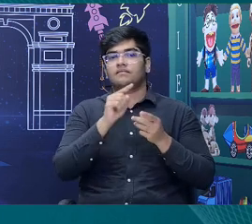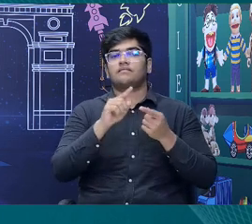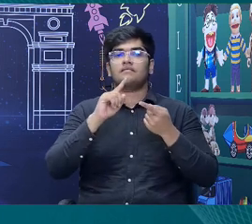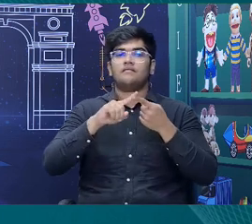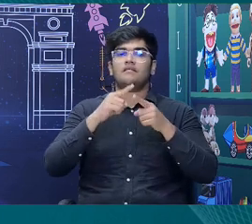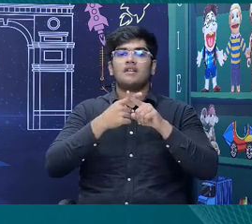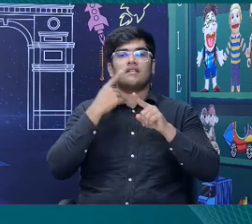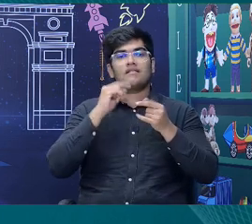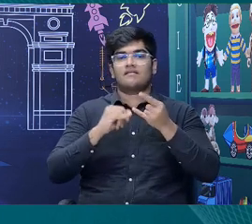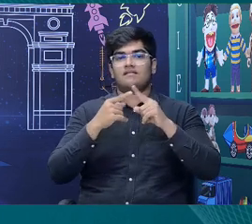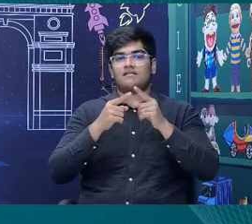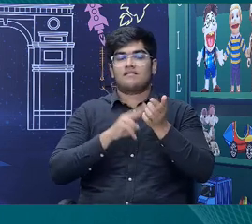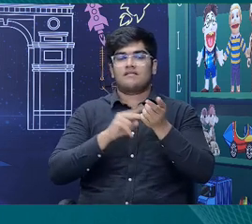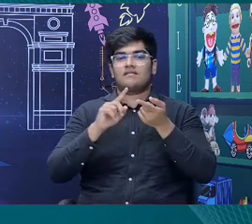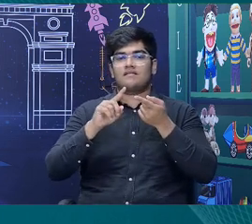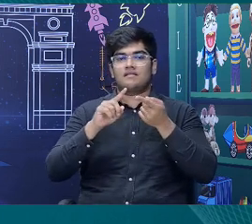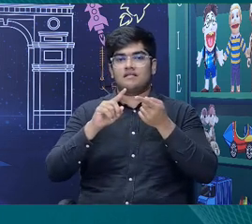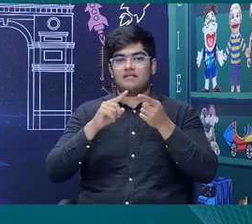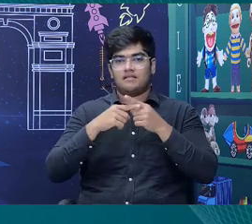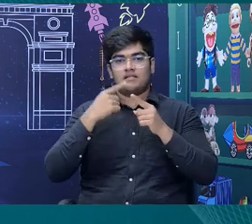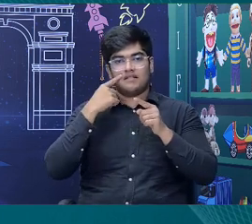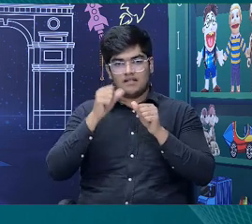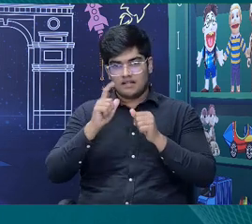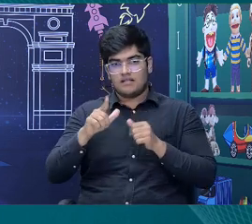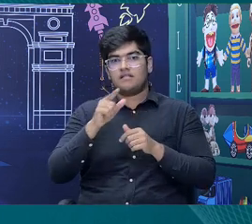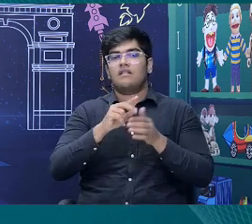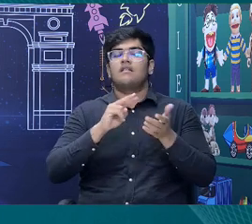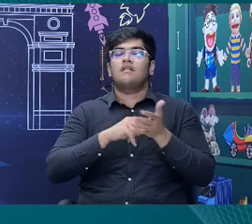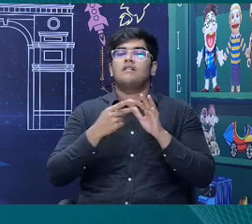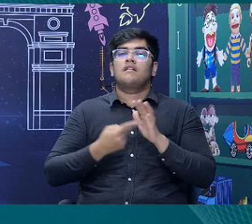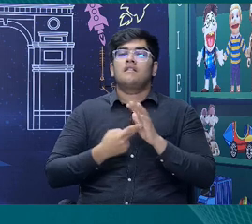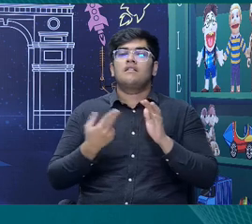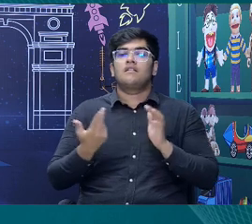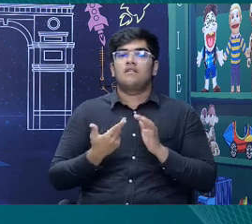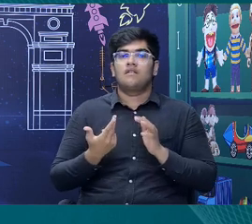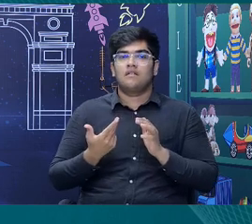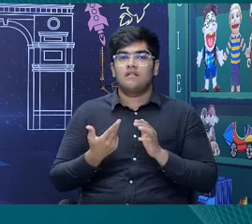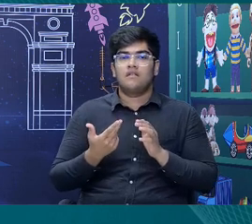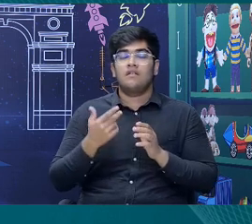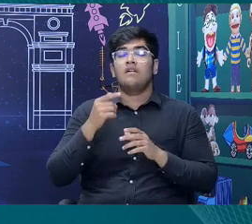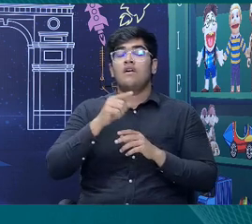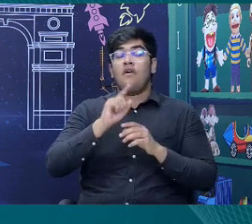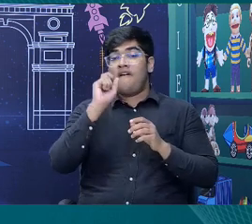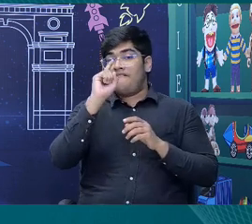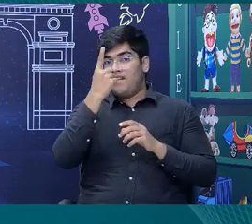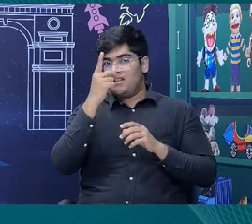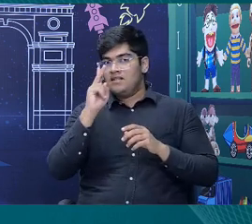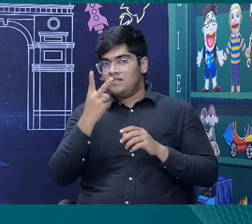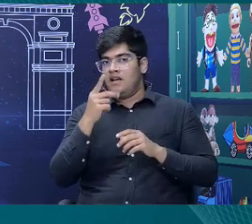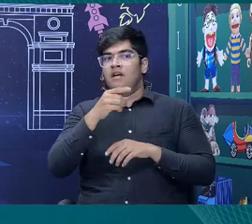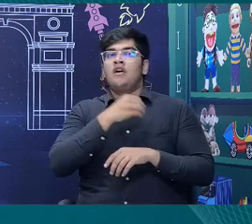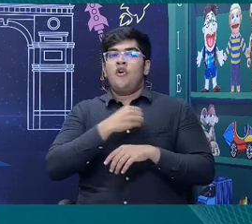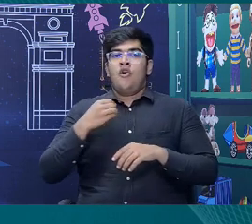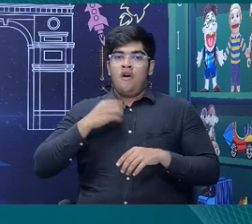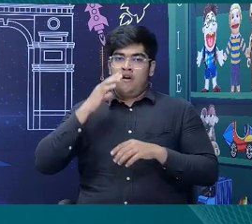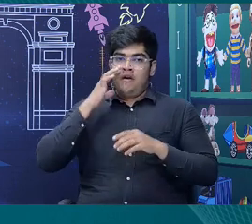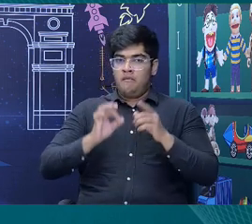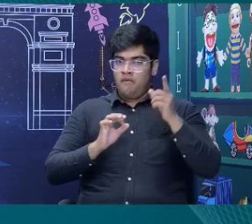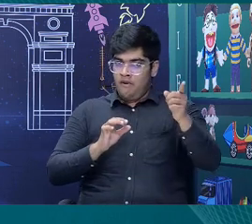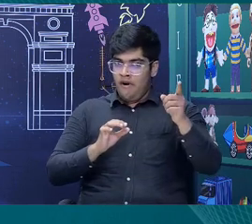है जैसे साइकोडायनेमिक और बिहेवियर में थेरेपिस्ट इंपॉर्टेंट होता है इन अ सेंस कि थेरेपिस्ट बताता है क्लाइंट को कि क्या करना